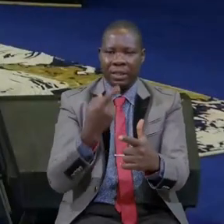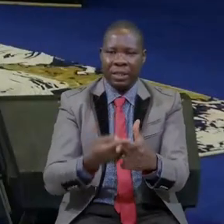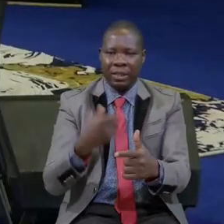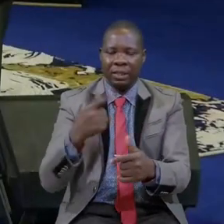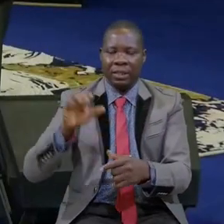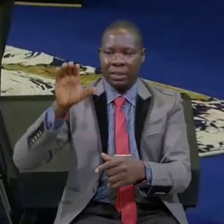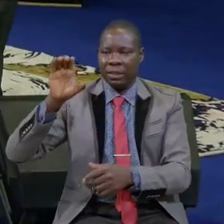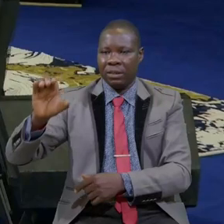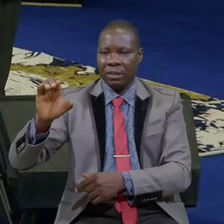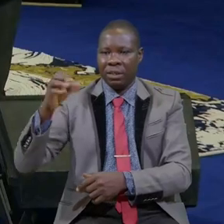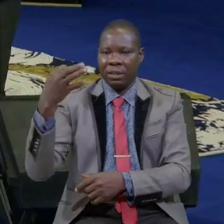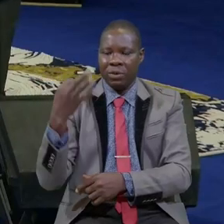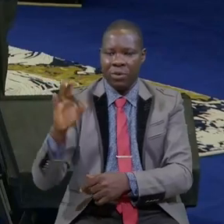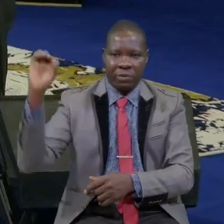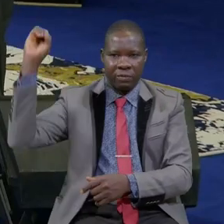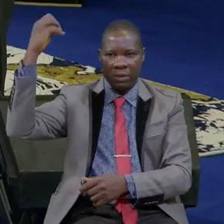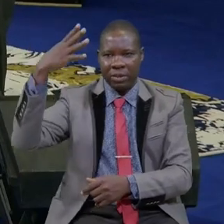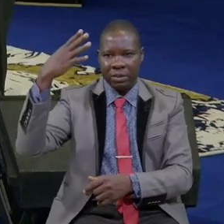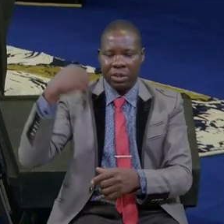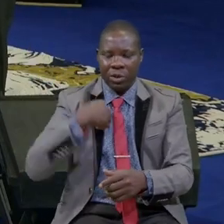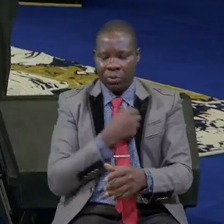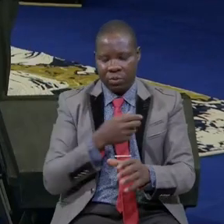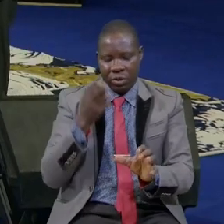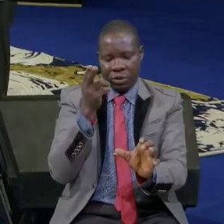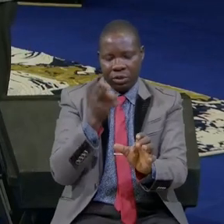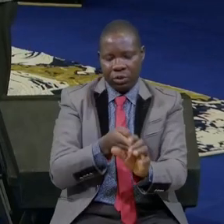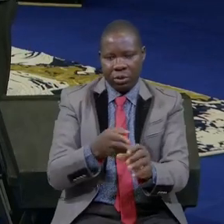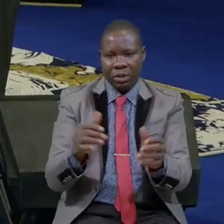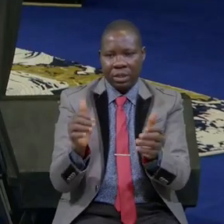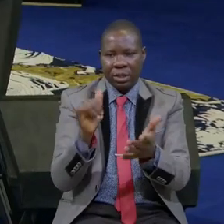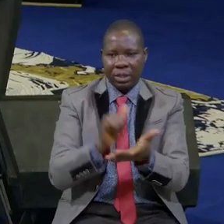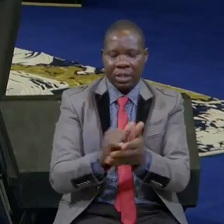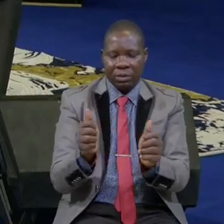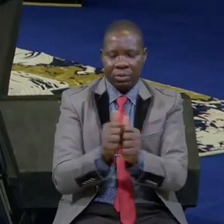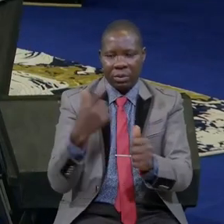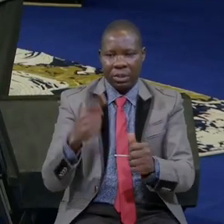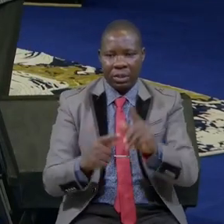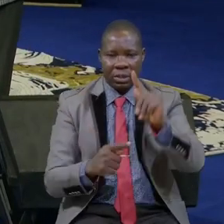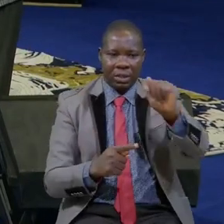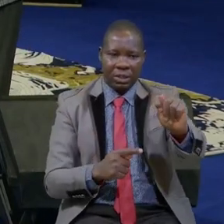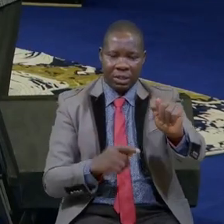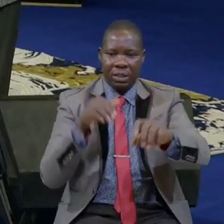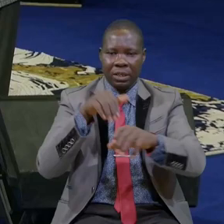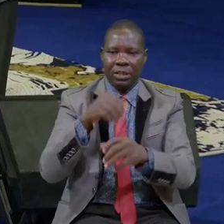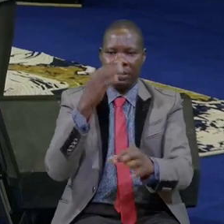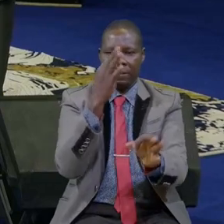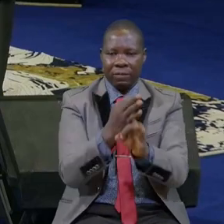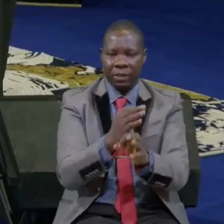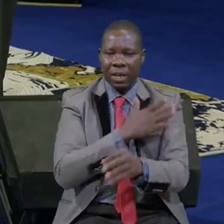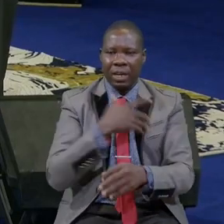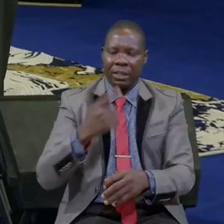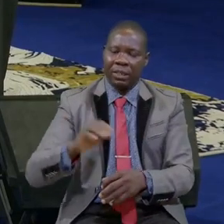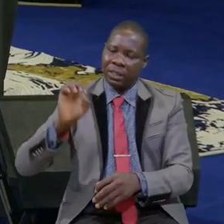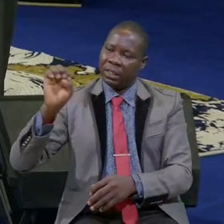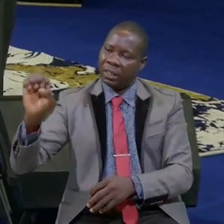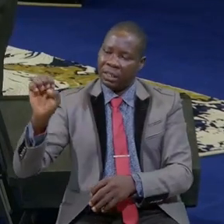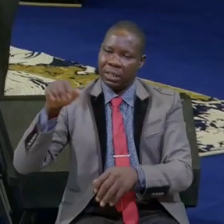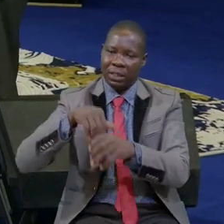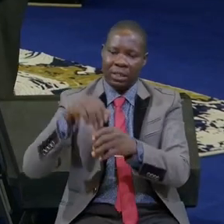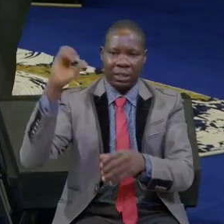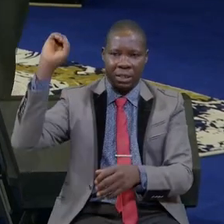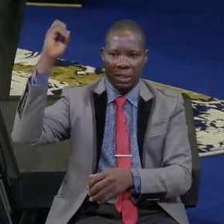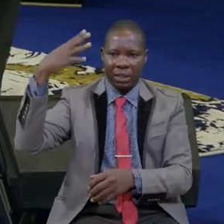C de la grâce, nous joignons cela au T de la foi en anglais. Et le E de la grâce,